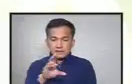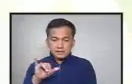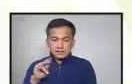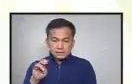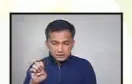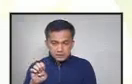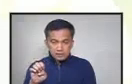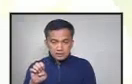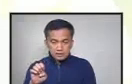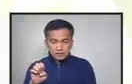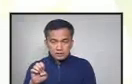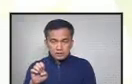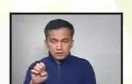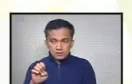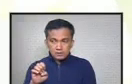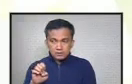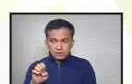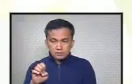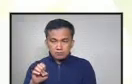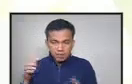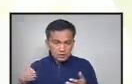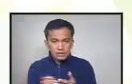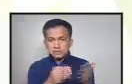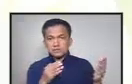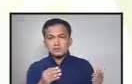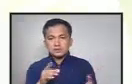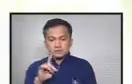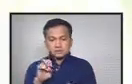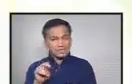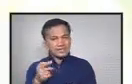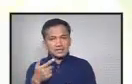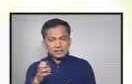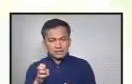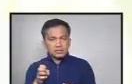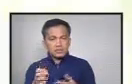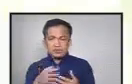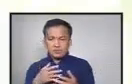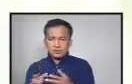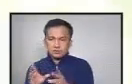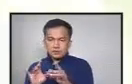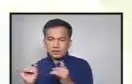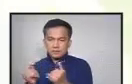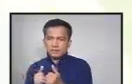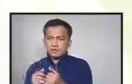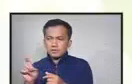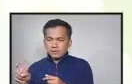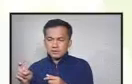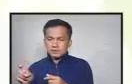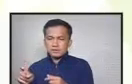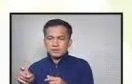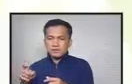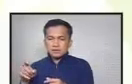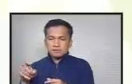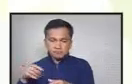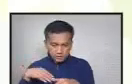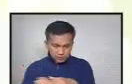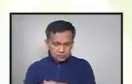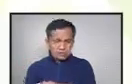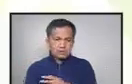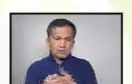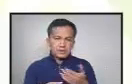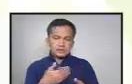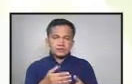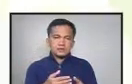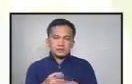vaccine against dengue, whatever is the company, they just have to go through the process and ensure